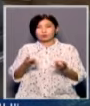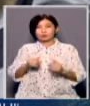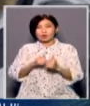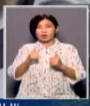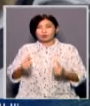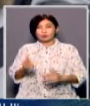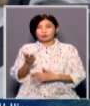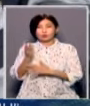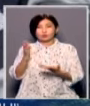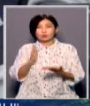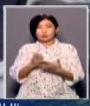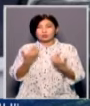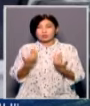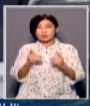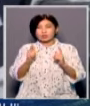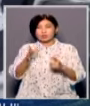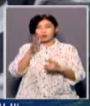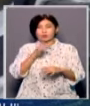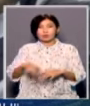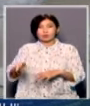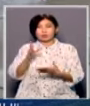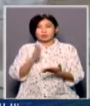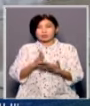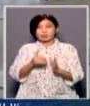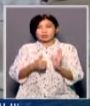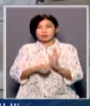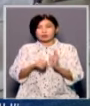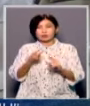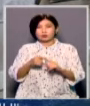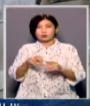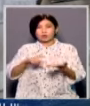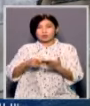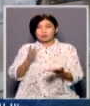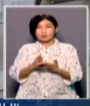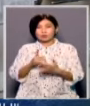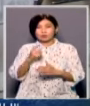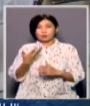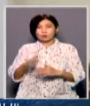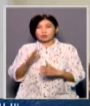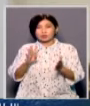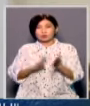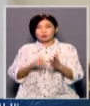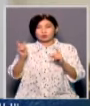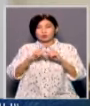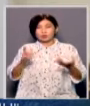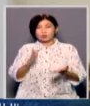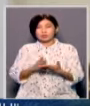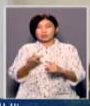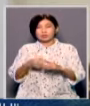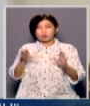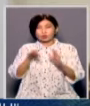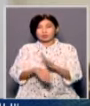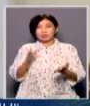особой поддержке. В настоящее время в регионе функционирует 6 инклюзивных кабинетов. В 159 школах находится под